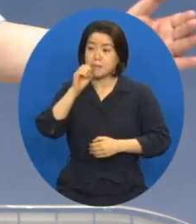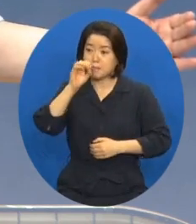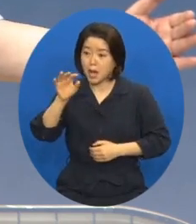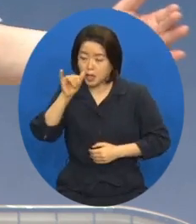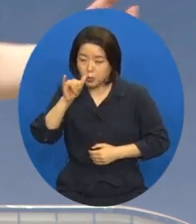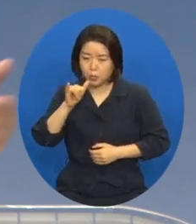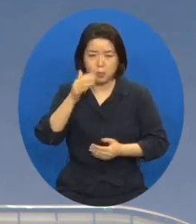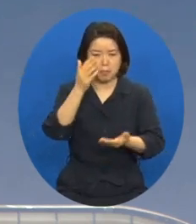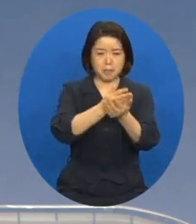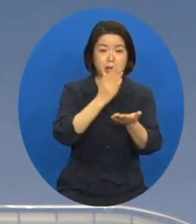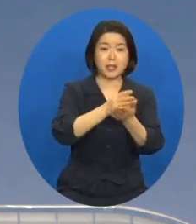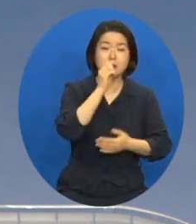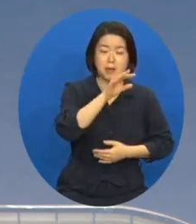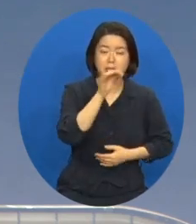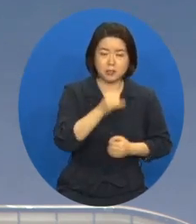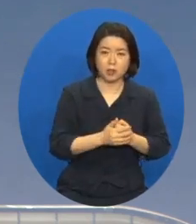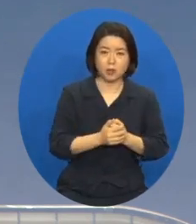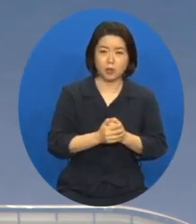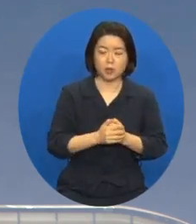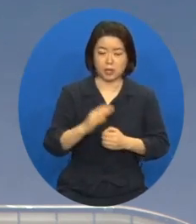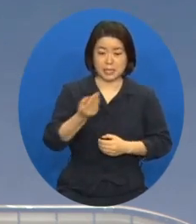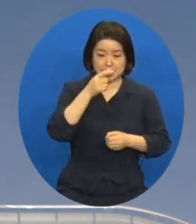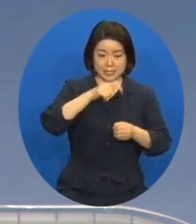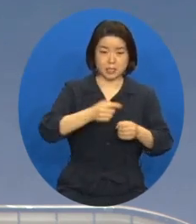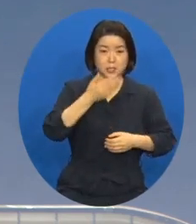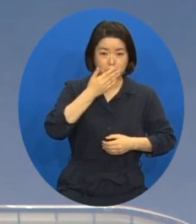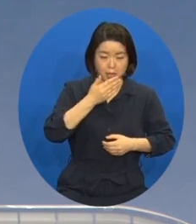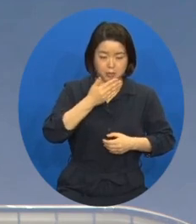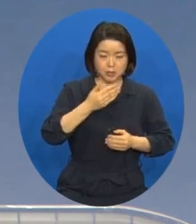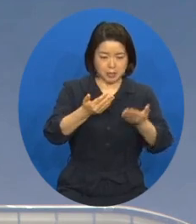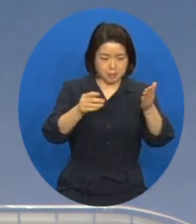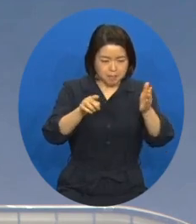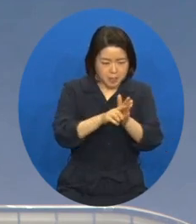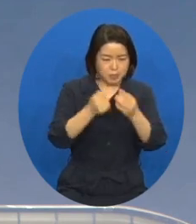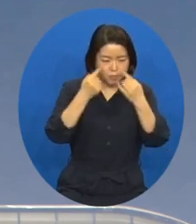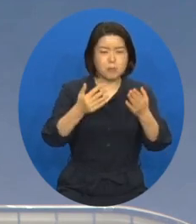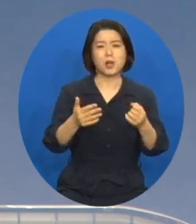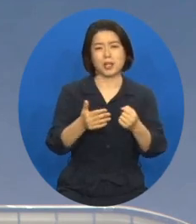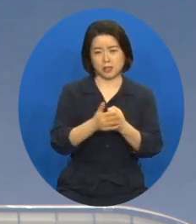있는 거예요. 성찬받은 사람이라는 믿음이 분명하니까